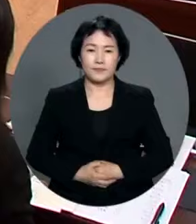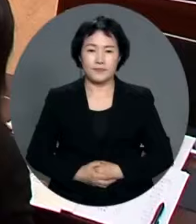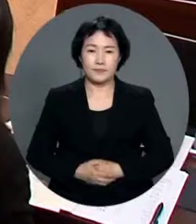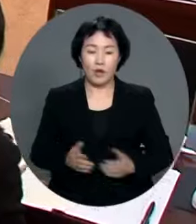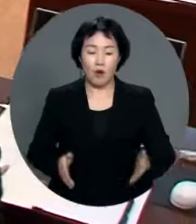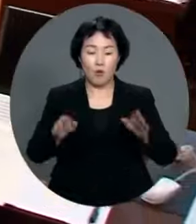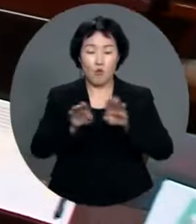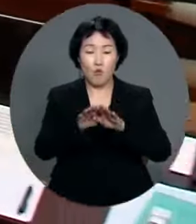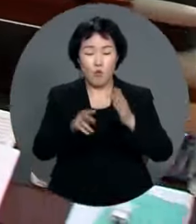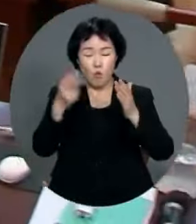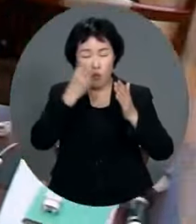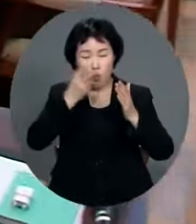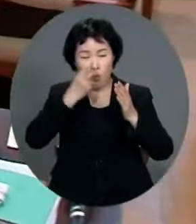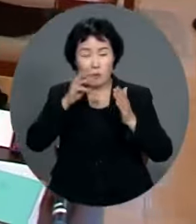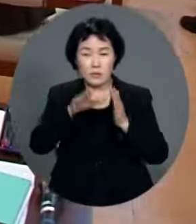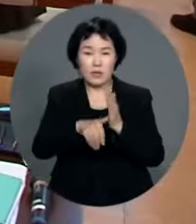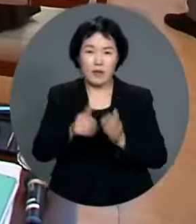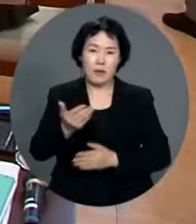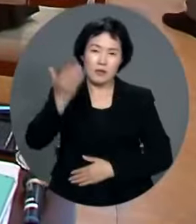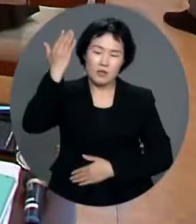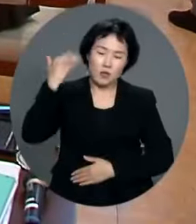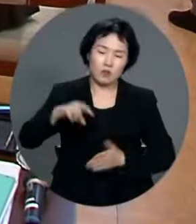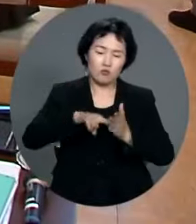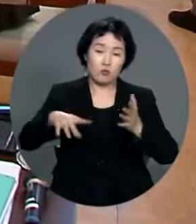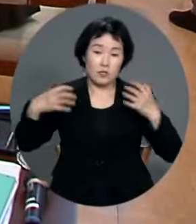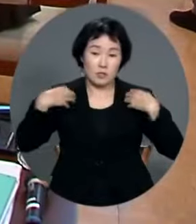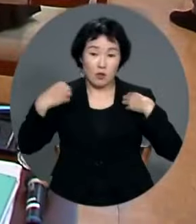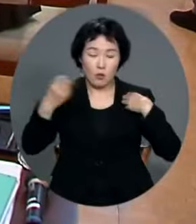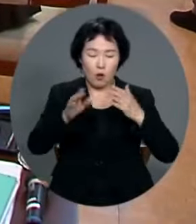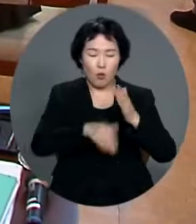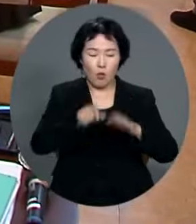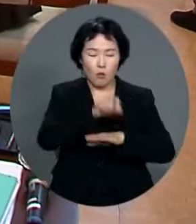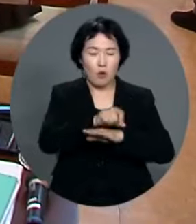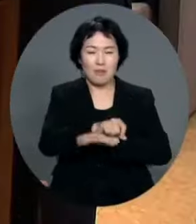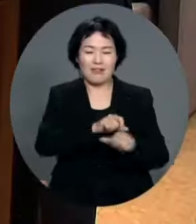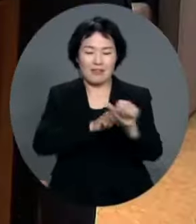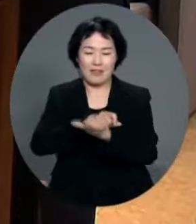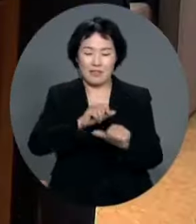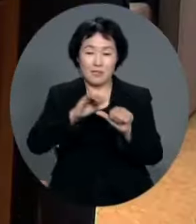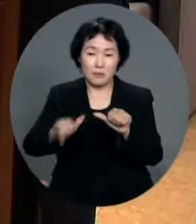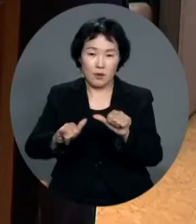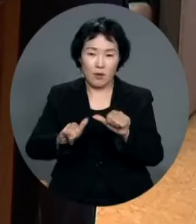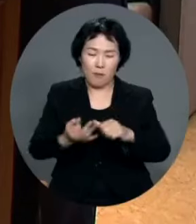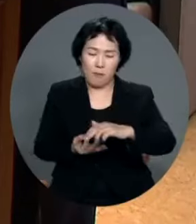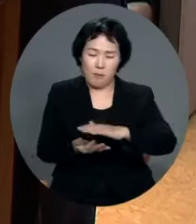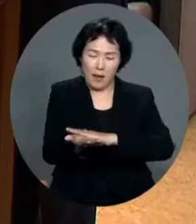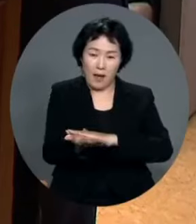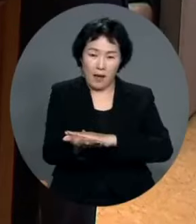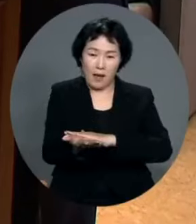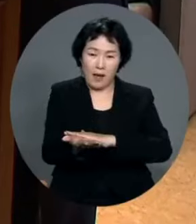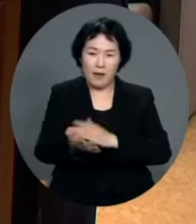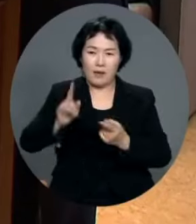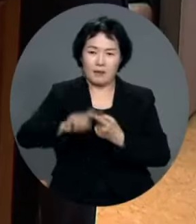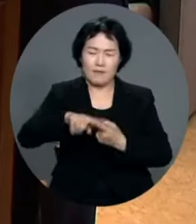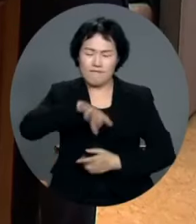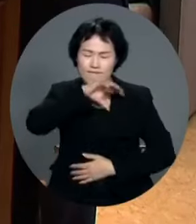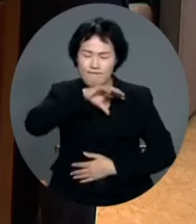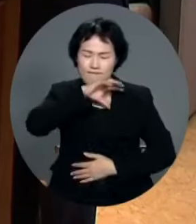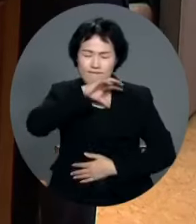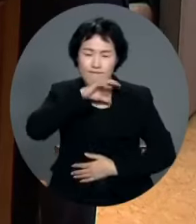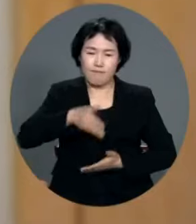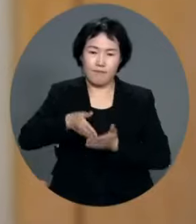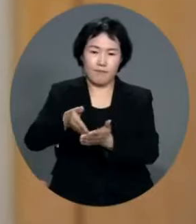국정감사에 나선 의원들은 전 대구지방국세청장과 세무공무원 5명이 연루된 뇌물수수 사건을 강하게